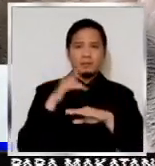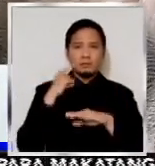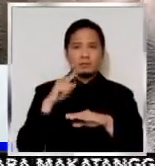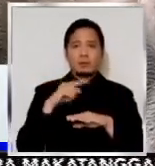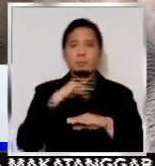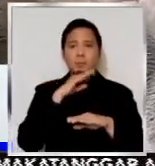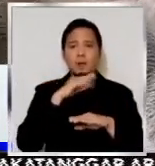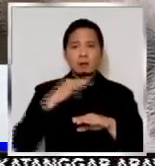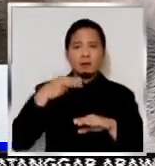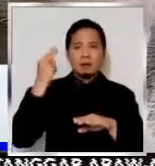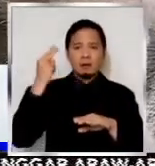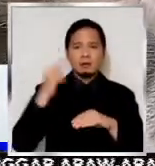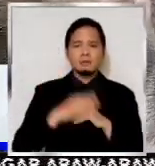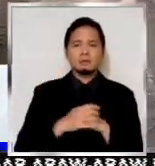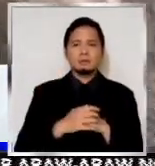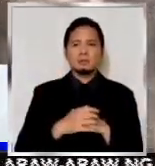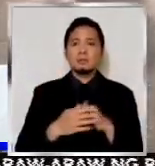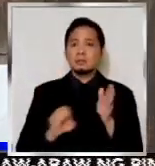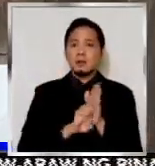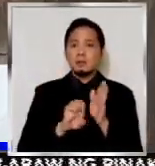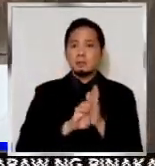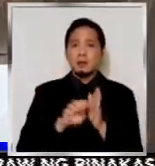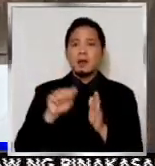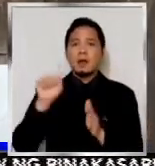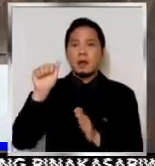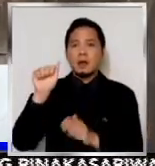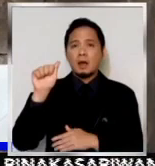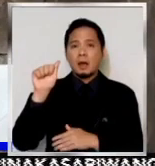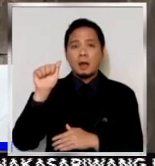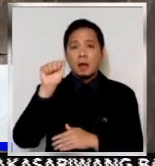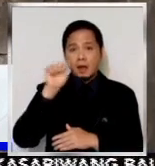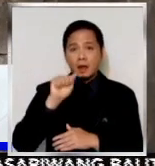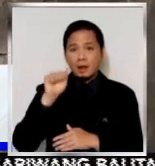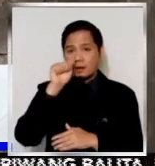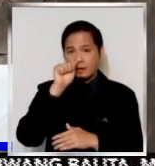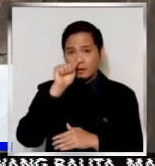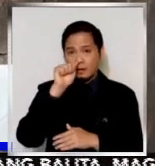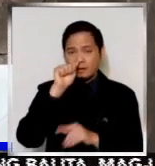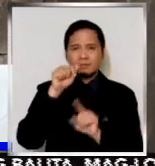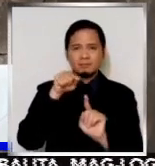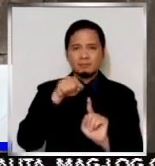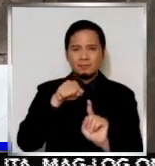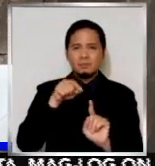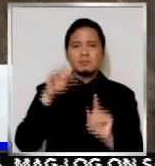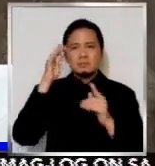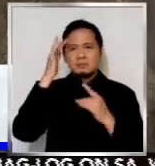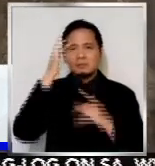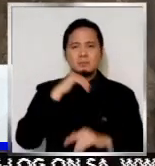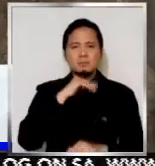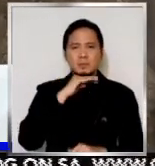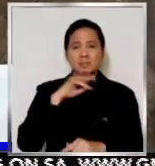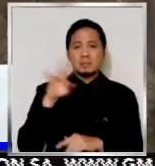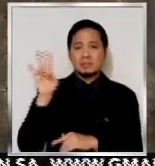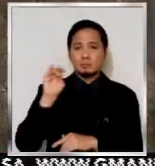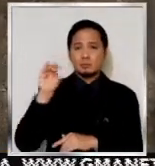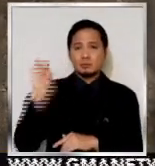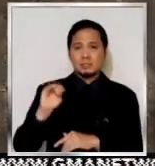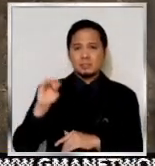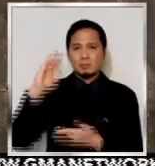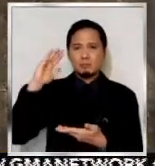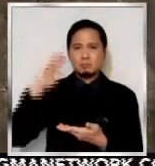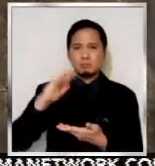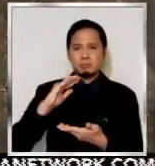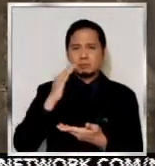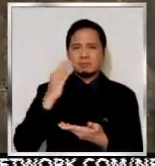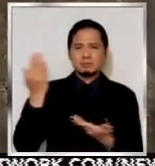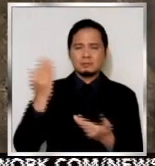ang outbreak ng African swine fever na kumitil sa industriya ng 70%. Sa pinakahuling ulat ng Department